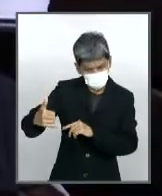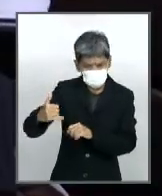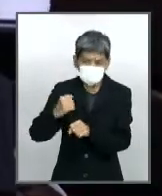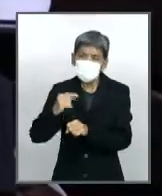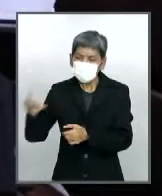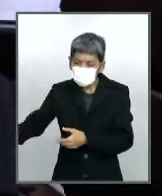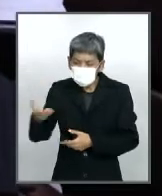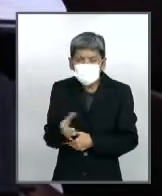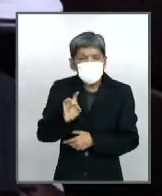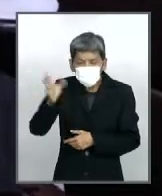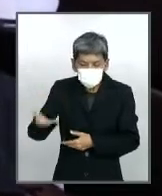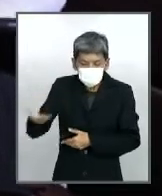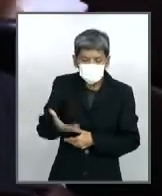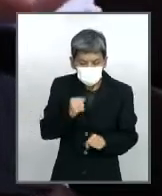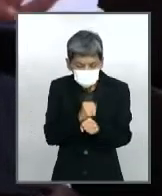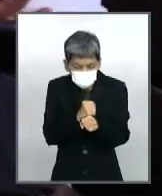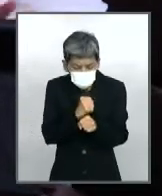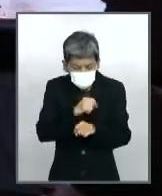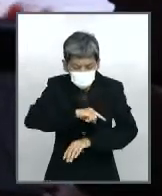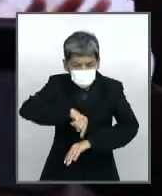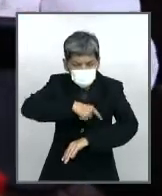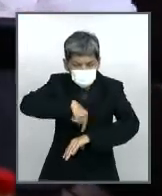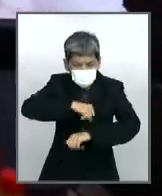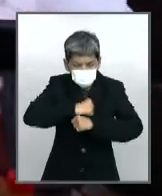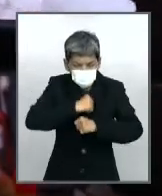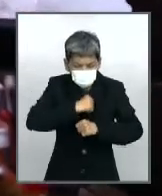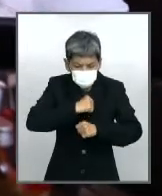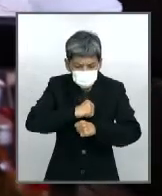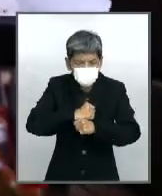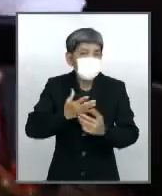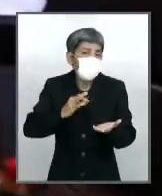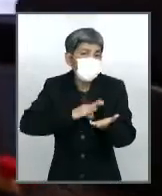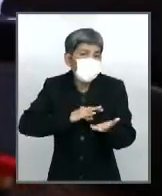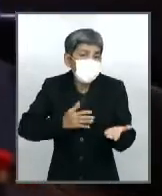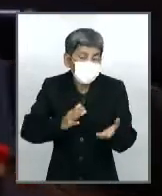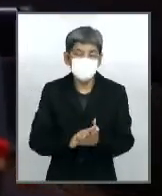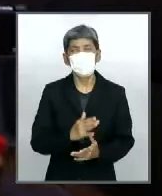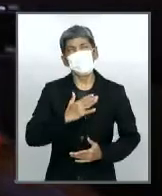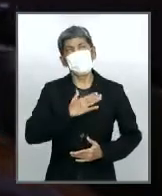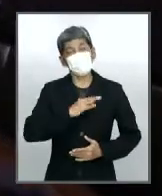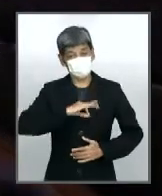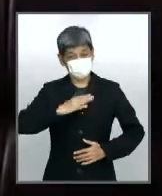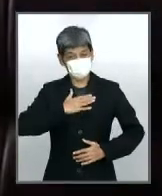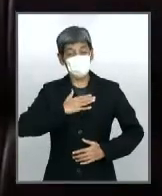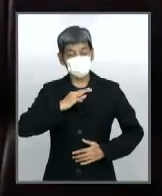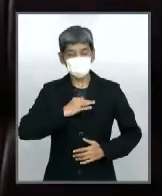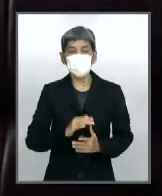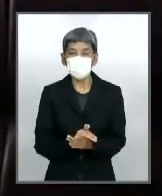ไงกับการที่คนอาจจะสั่งอาหารไม่ได้แบบเยอะมากแต่เขามาใช้เวลาอยู่ในสถานที่นานเนี้ยค ่ ะ จริงๆอยู่ส่ว